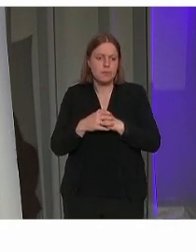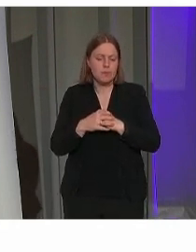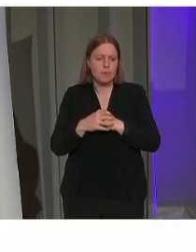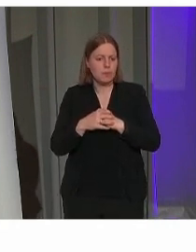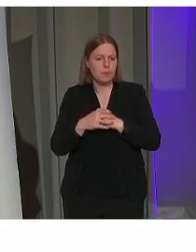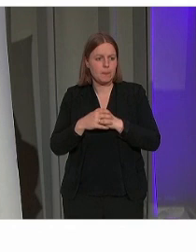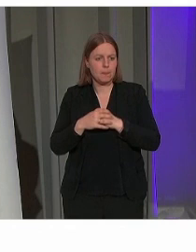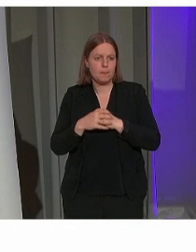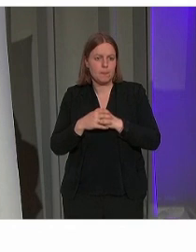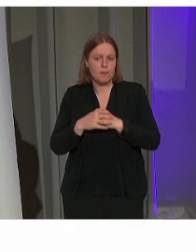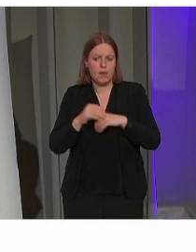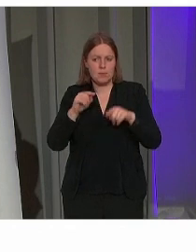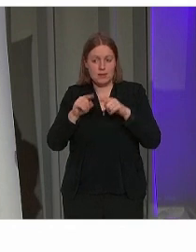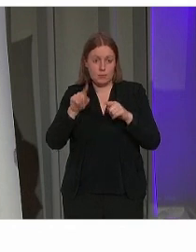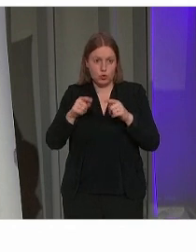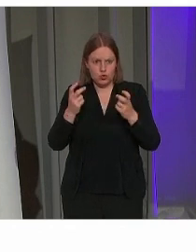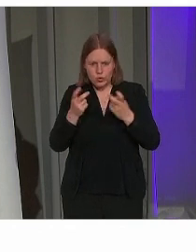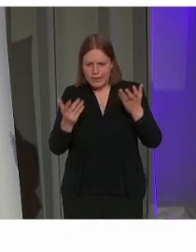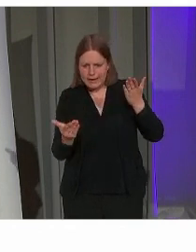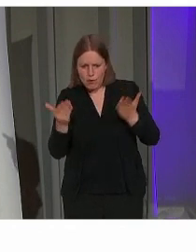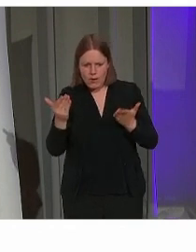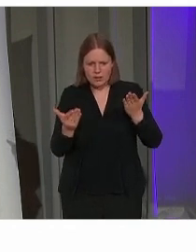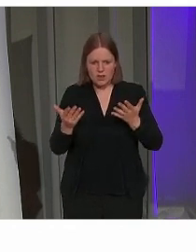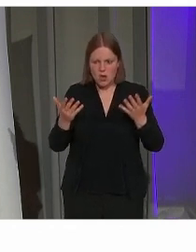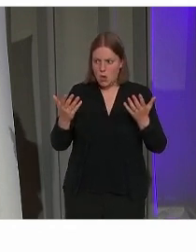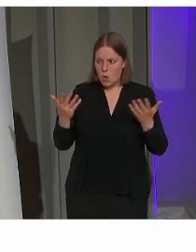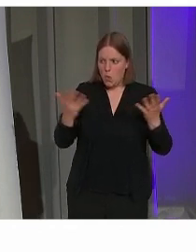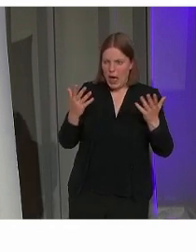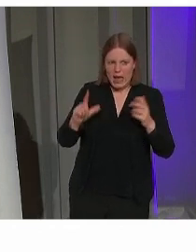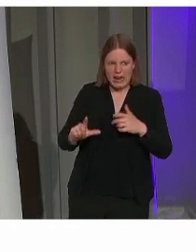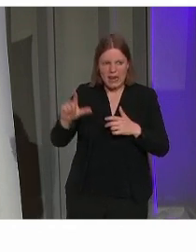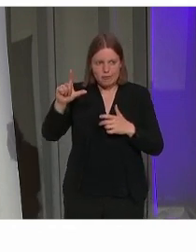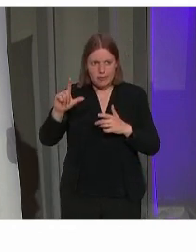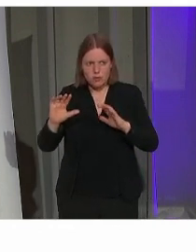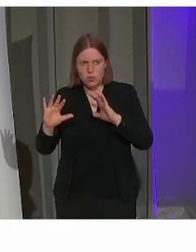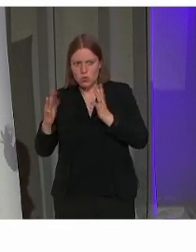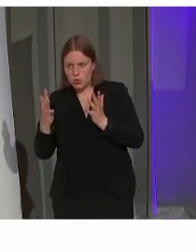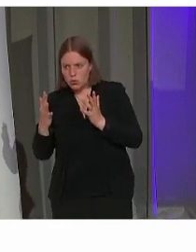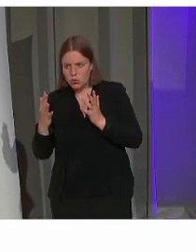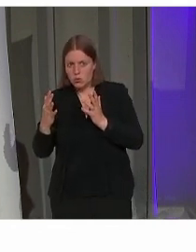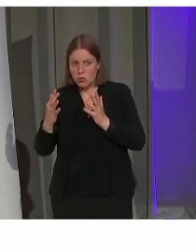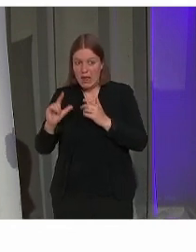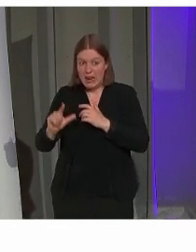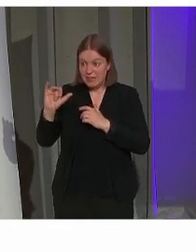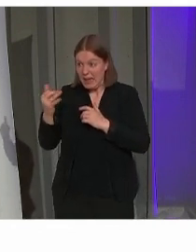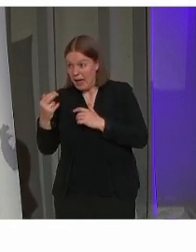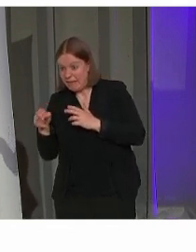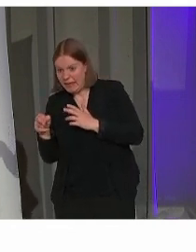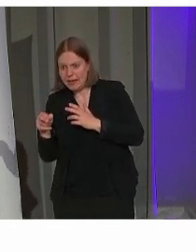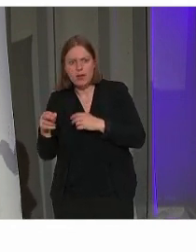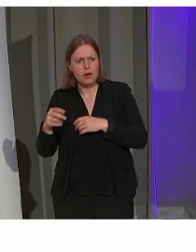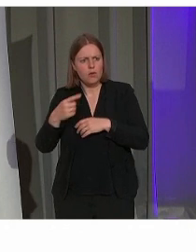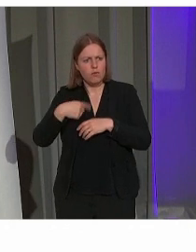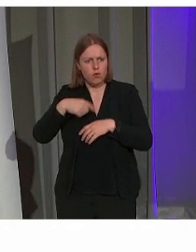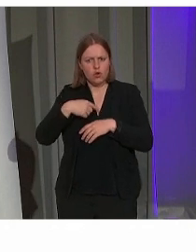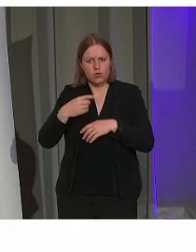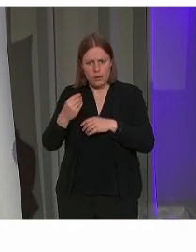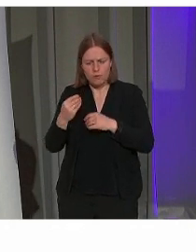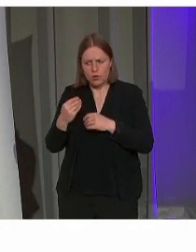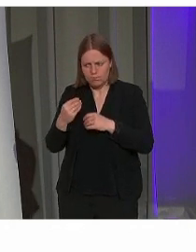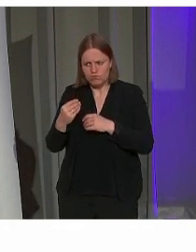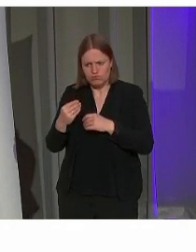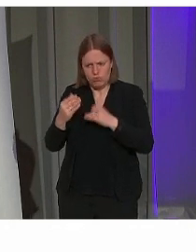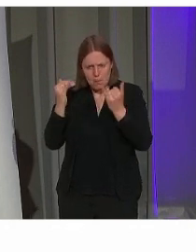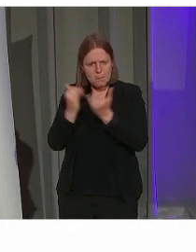Ook daar, het is een kwestie van evenwicht te maken, waar integreer je zo'n lift, op welke manier doe je dat wel of niet. Daar was het voor ons duidelijk dat het qua erfgoedwaarde kan